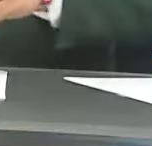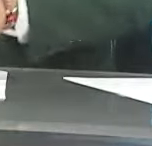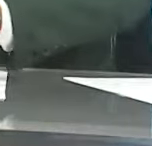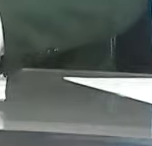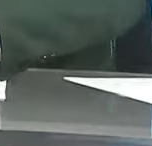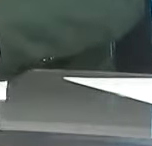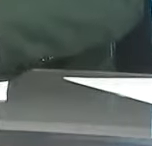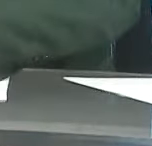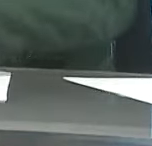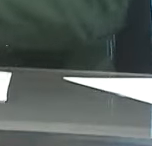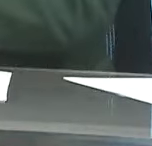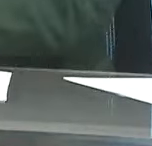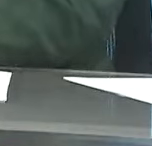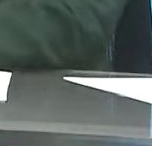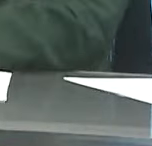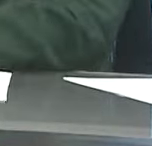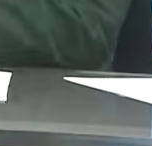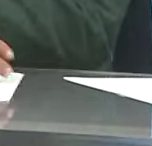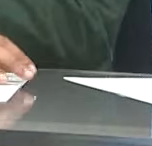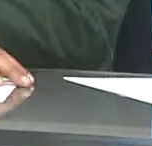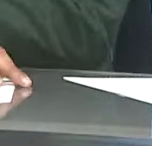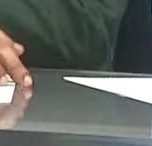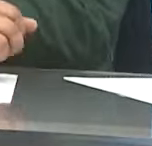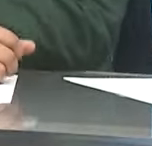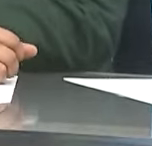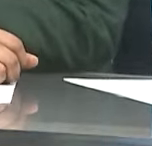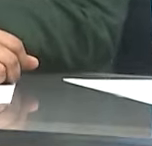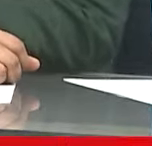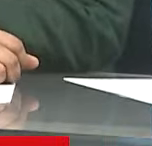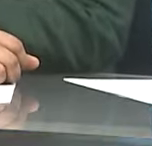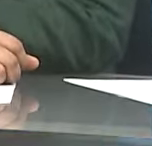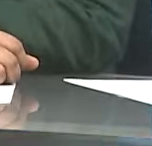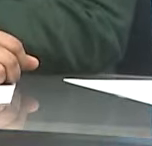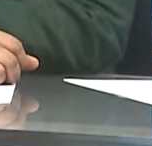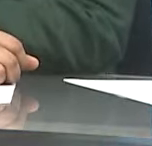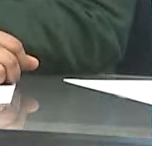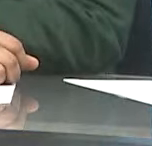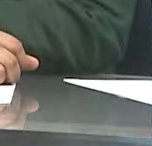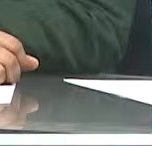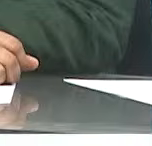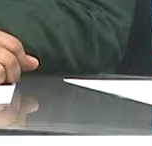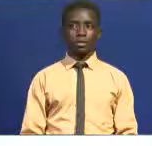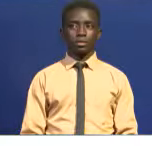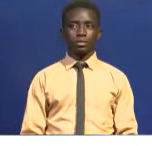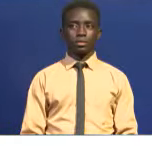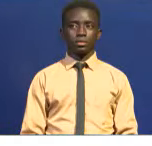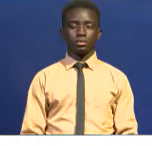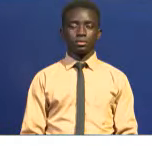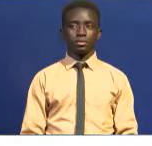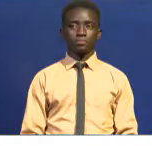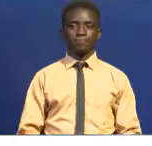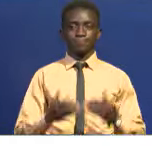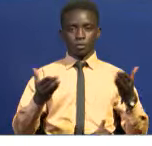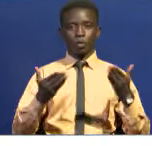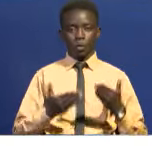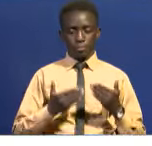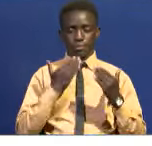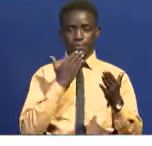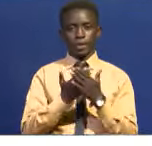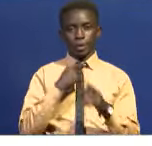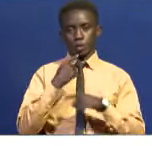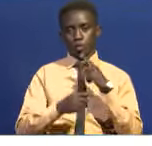Naam, karibu sana mpenzi mtazamaji na asante sana kwa kuendelea kuwa nasi. Kabla ya kurejelea taarifa hizi,